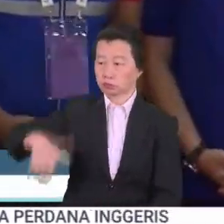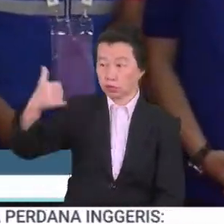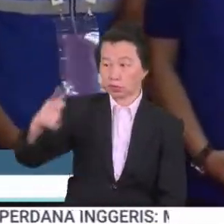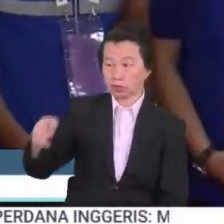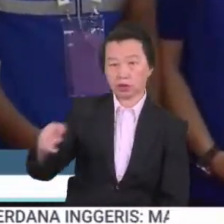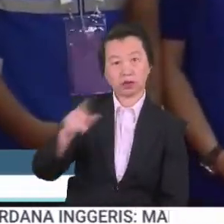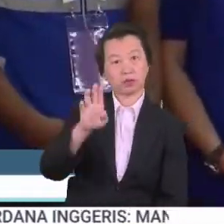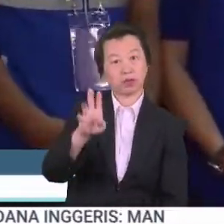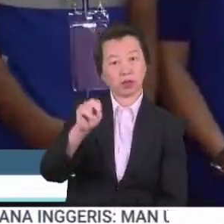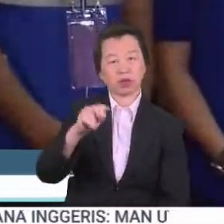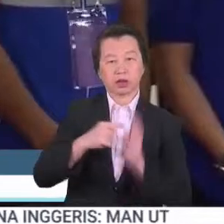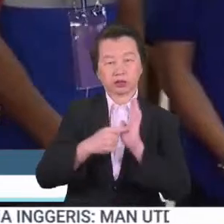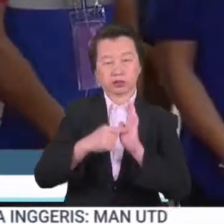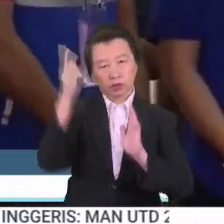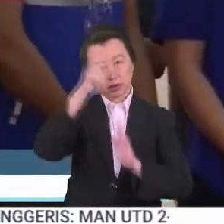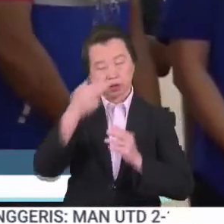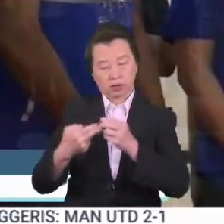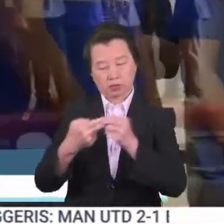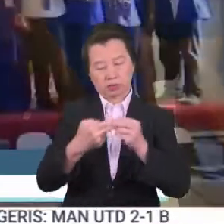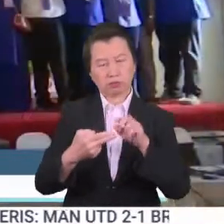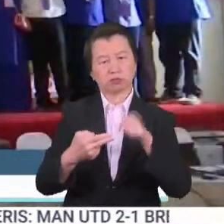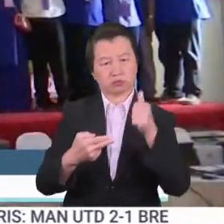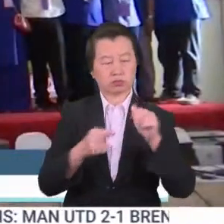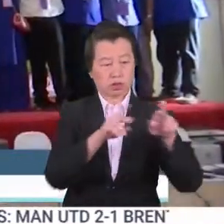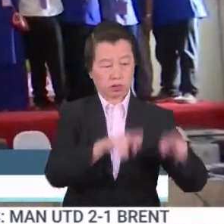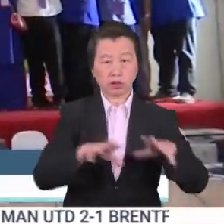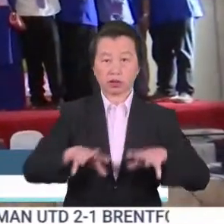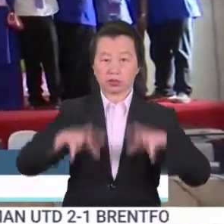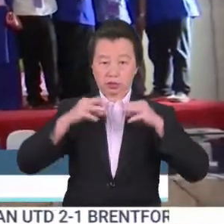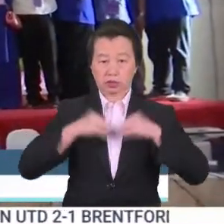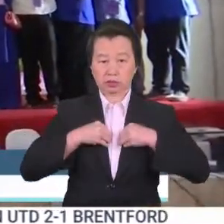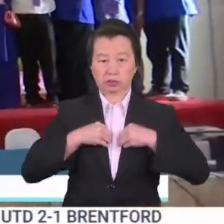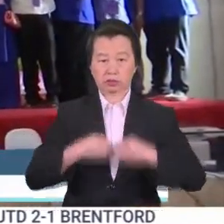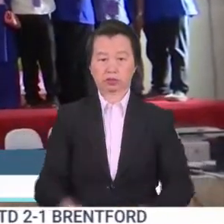pangai menunjukkan kerajaan perpaduan semakin diterima